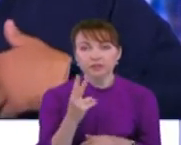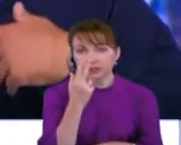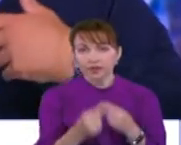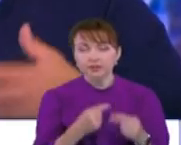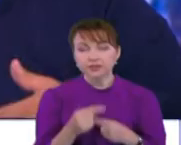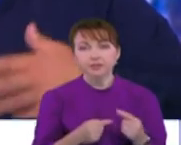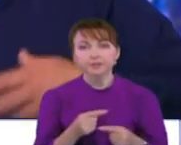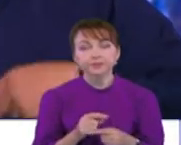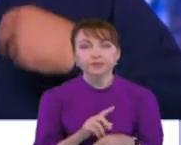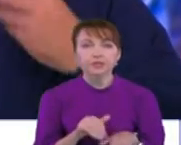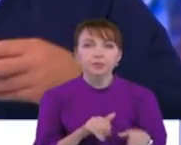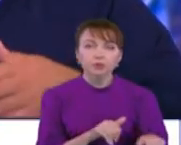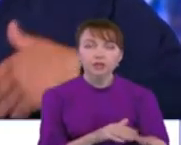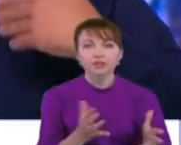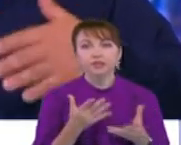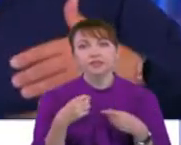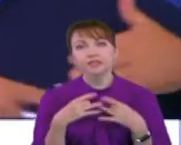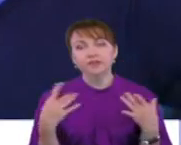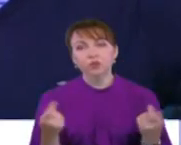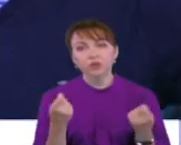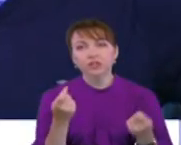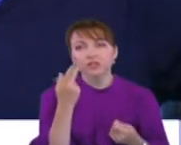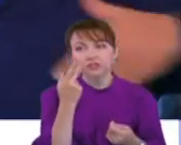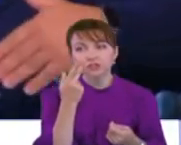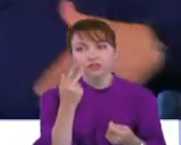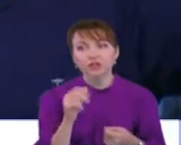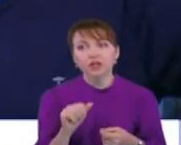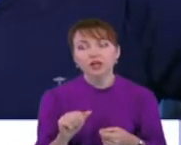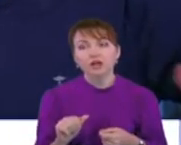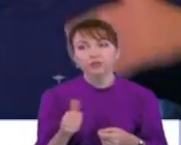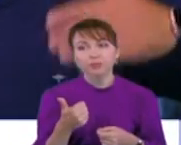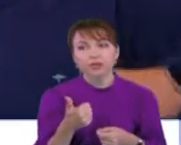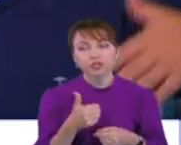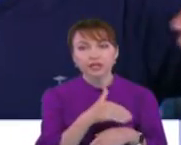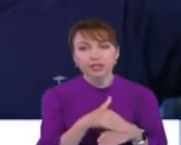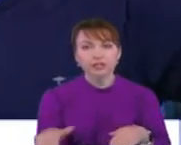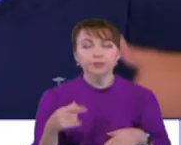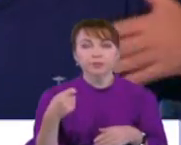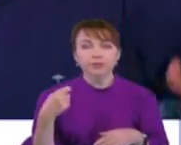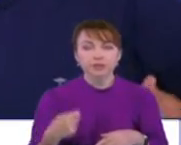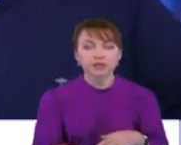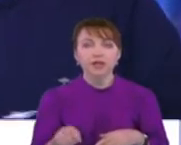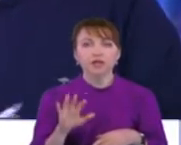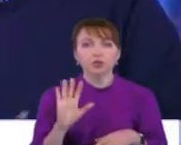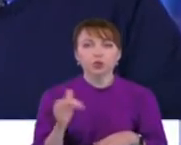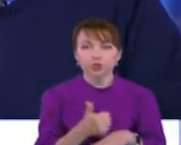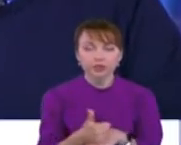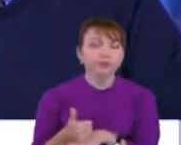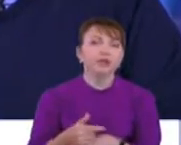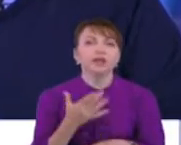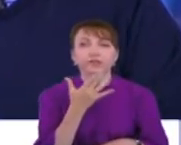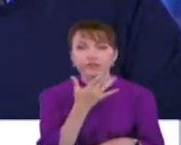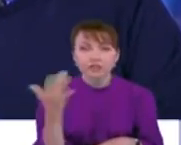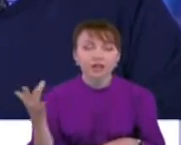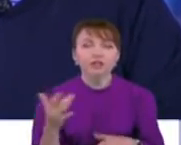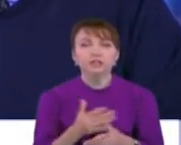чи якісь маніфестації, чи якесь святкування. Завжди йде, да, в першій лінійці, де президент. Від радянських часів до європейських, да.